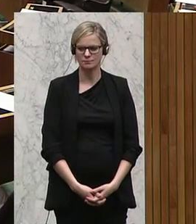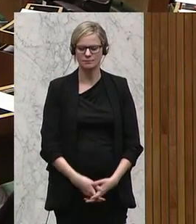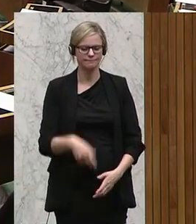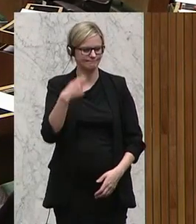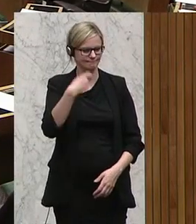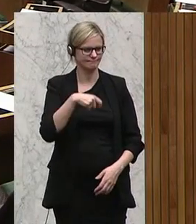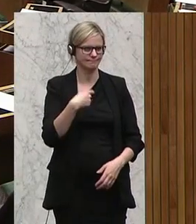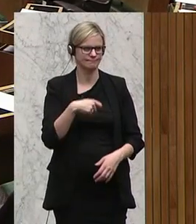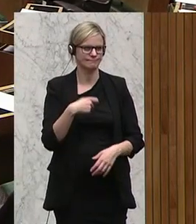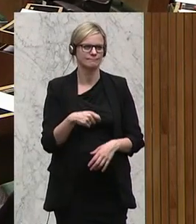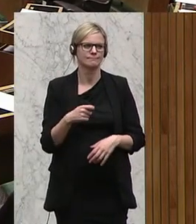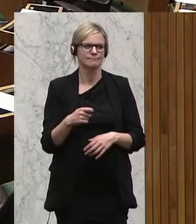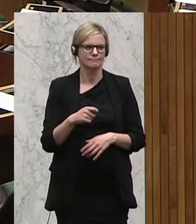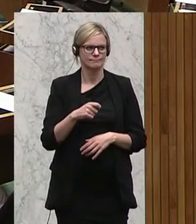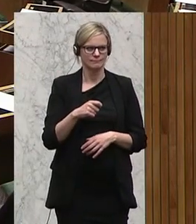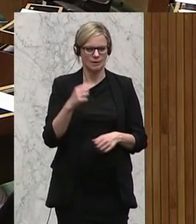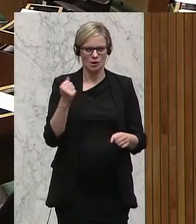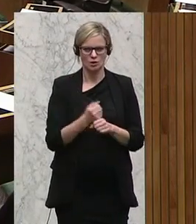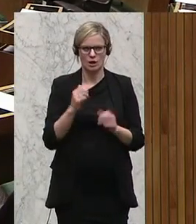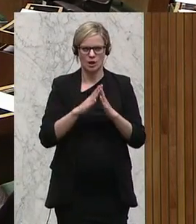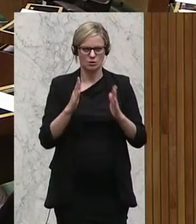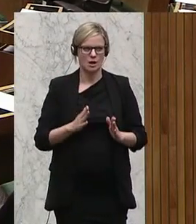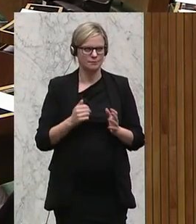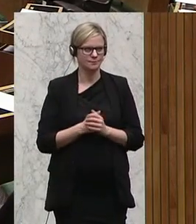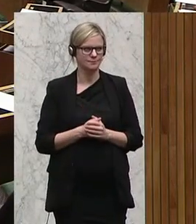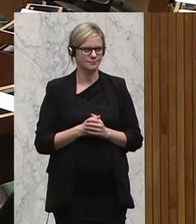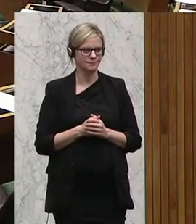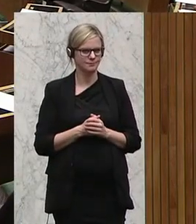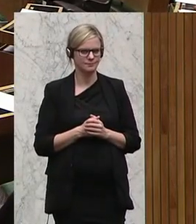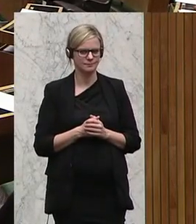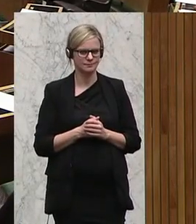Maßnahmen werde garantiert, dass Demonstrationen ohne Zwischenfälle über die Bühne gehen können.